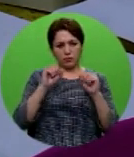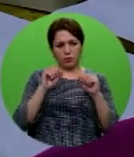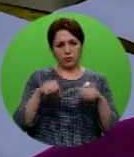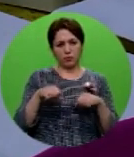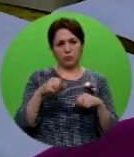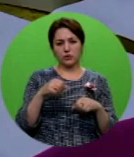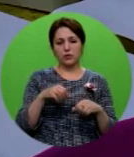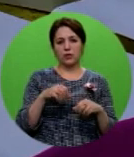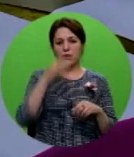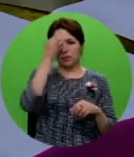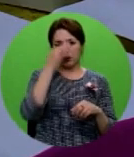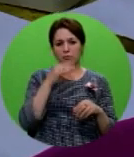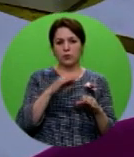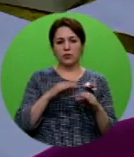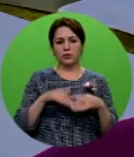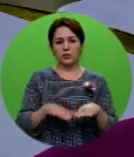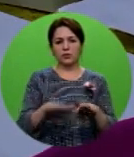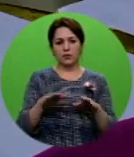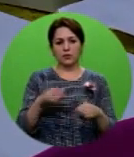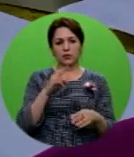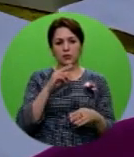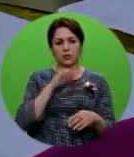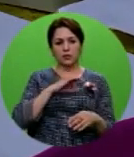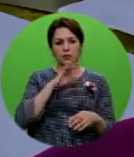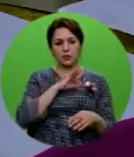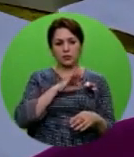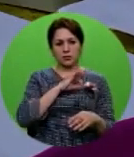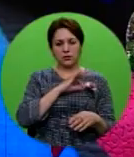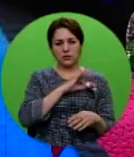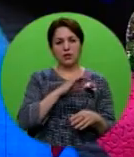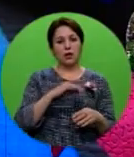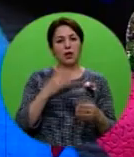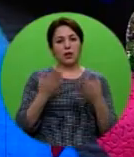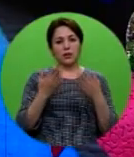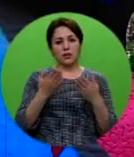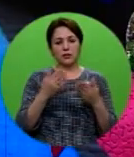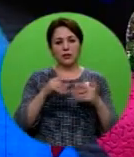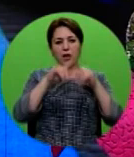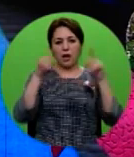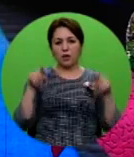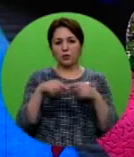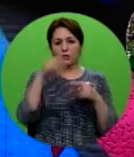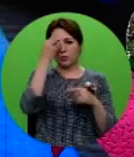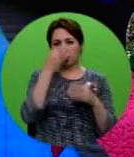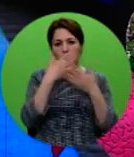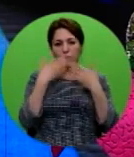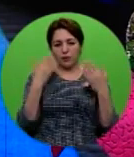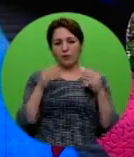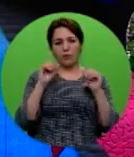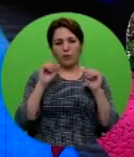процессе работы. Поэтому, если у вас не сразу получается окружность, ничего страшного в этом нет.